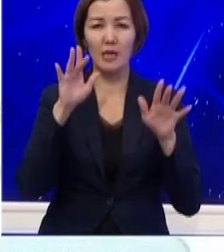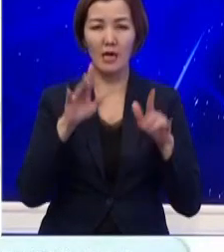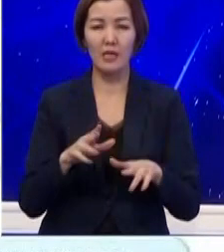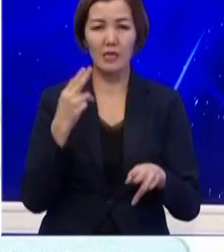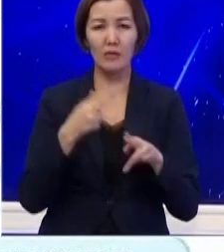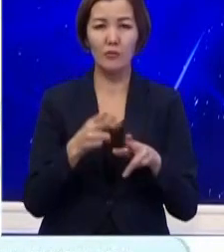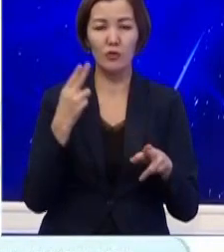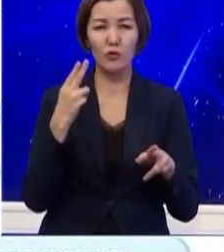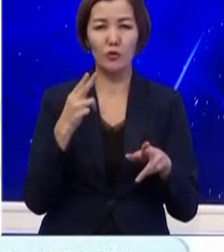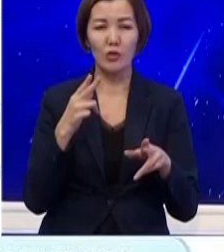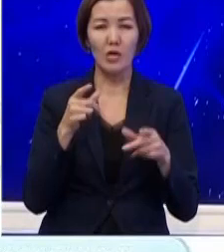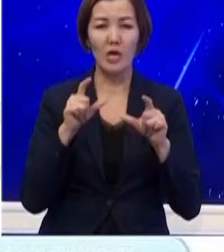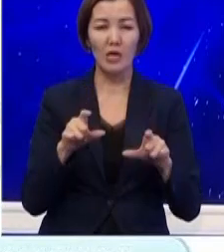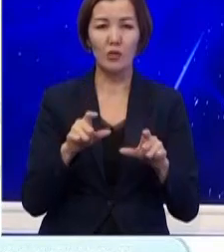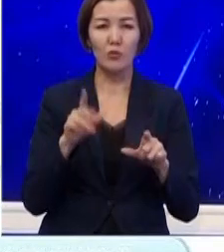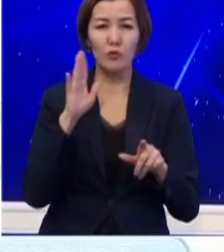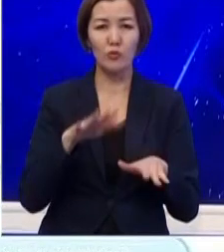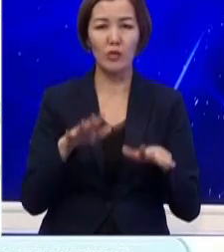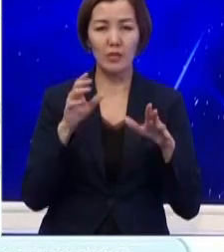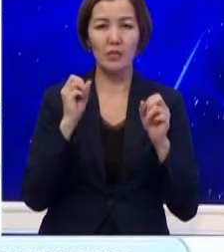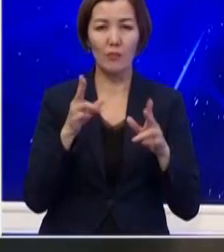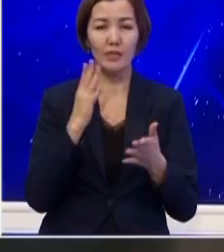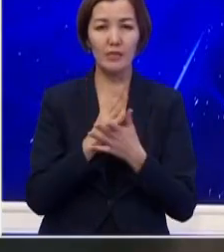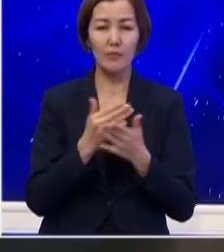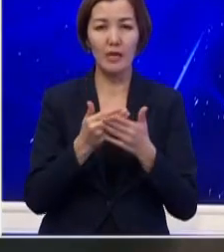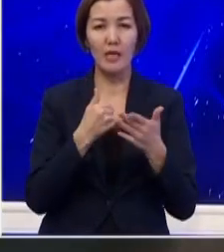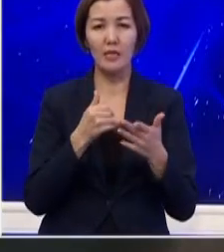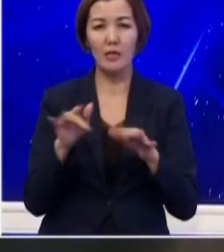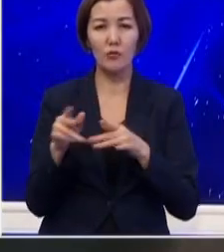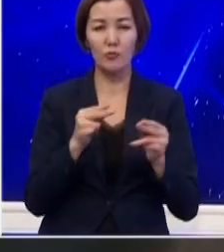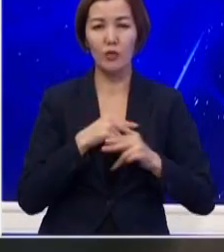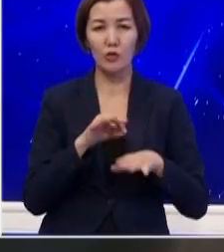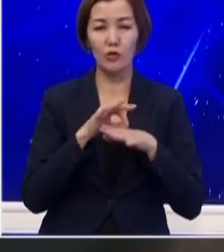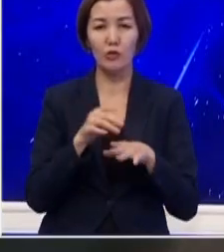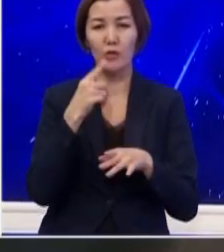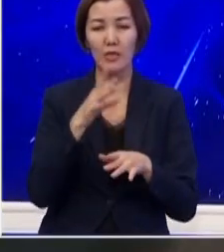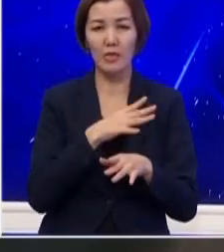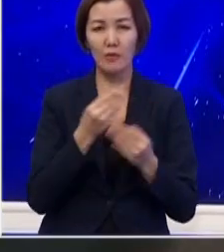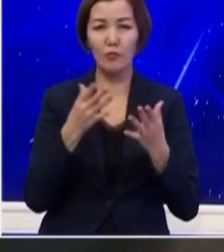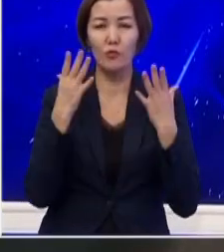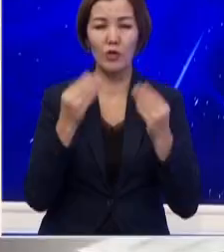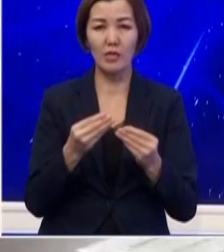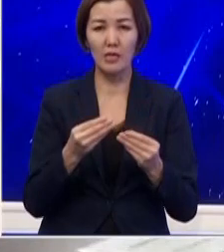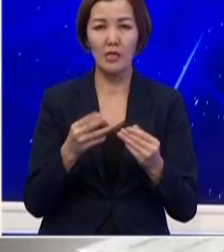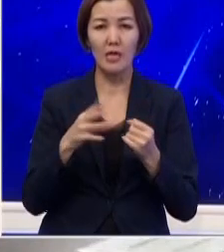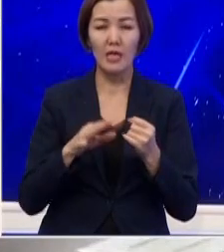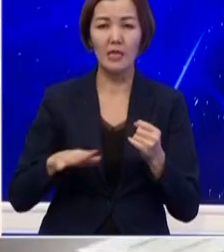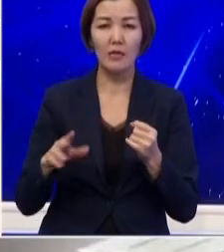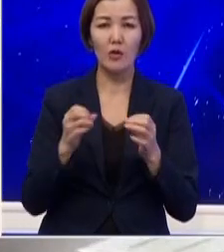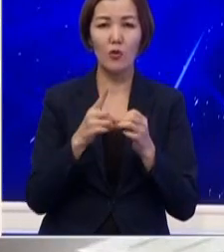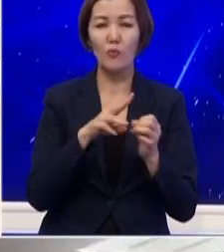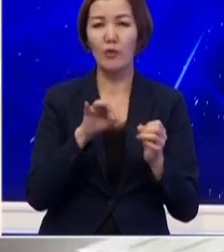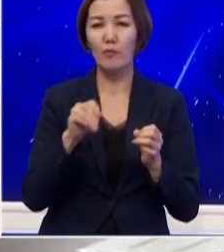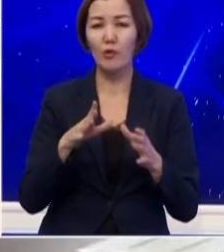мұздың қатуы су тасқыны қаупын күшейтіп отыр дейді. Дегенмен алдын алу жұмыстары жүргізіліп жатқанын айтады. Бүгінгі дейін елді мекендерден 11